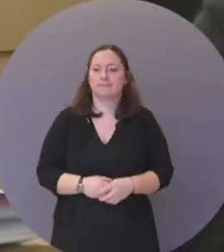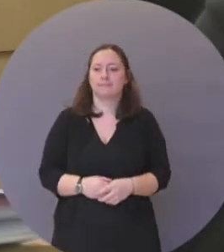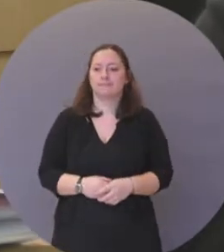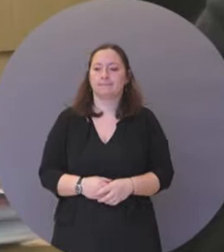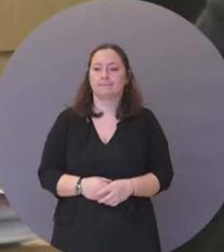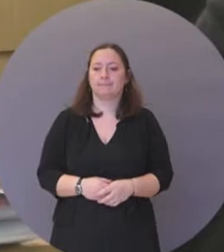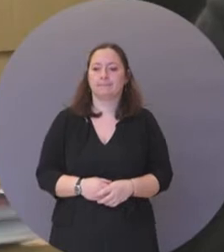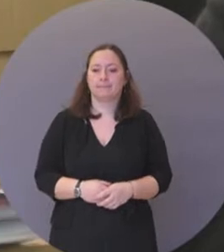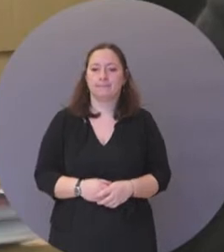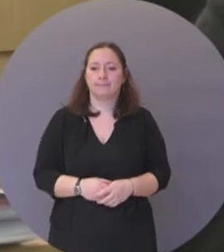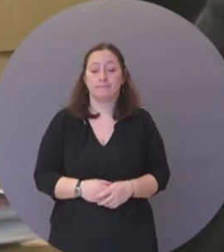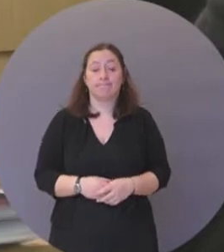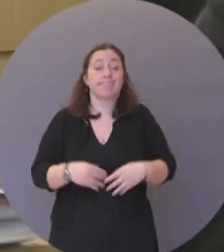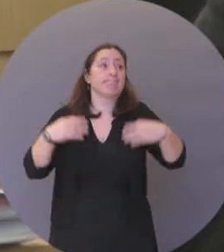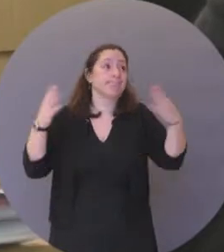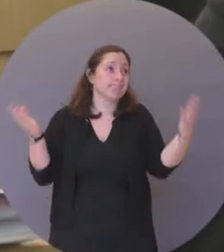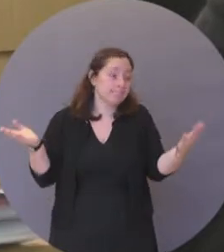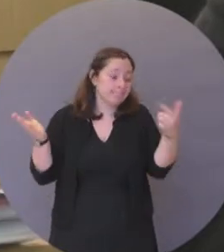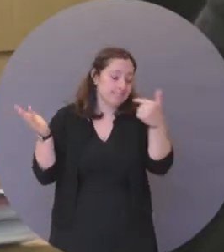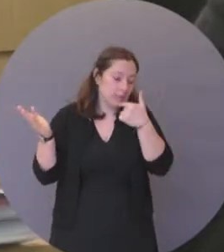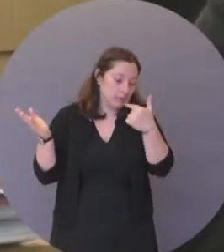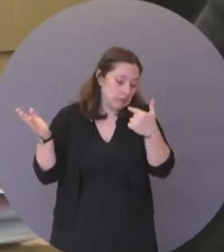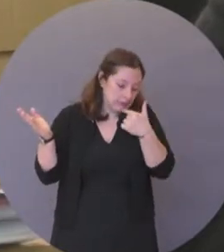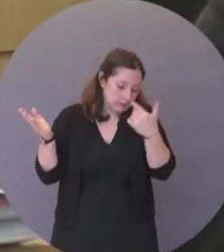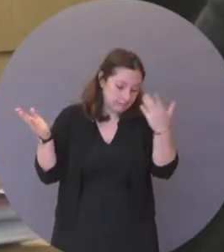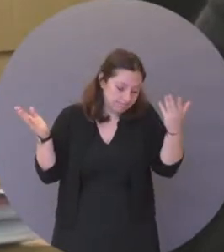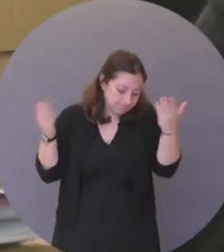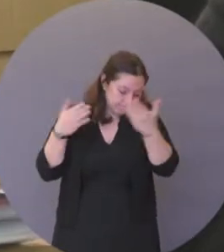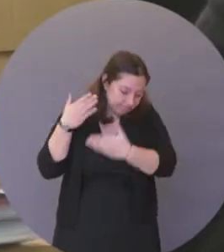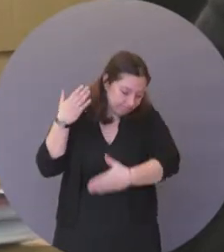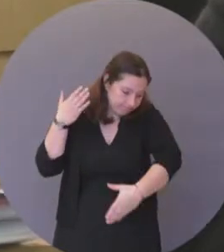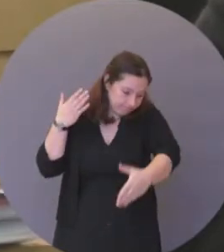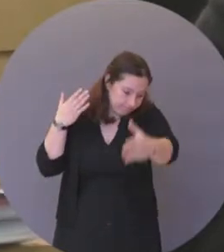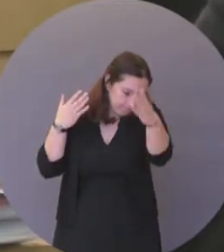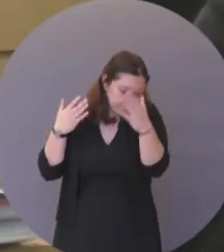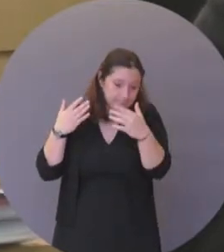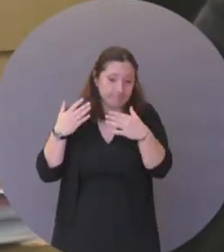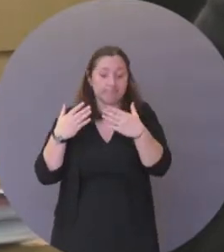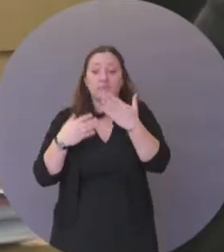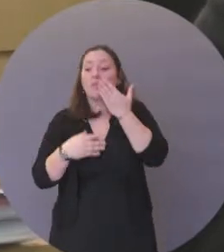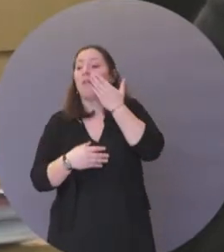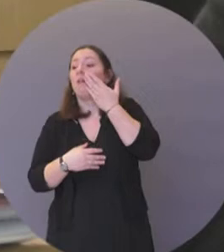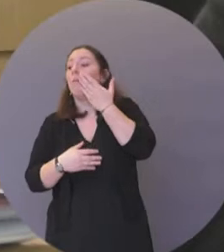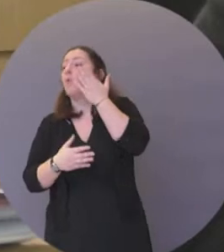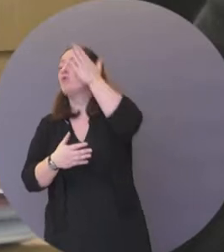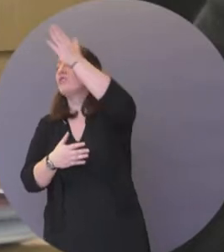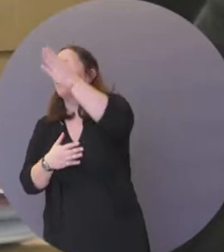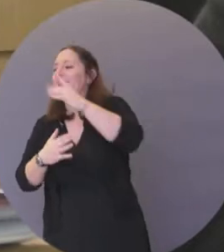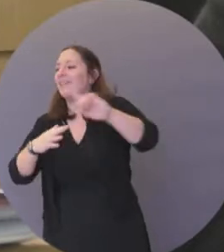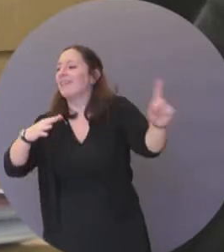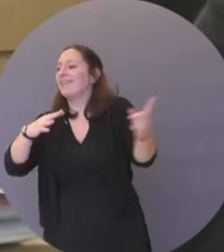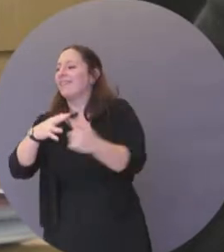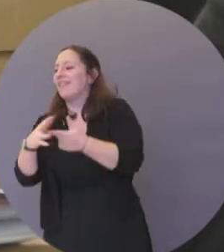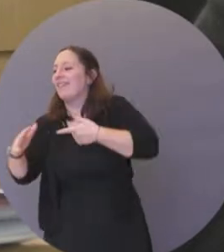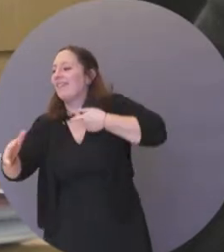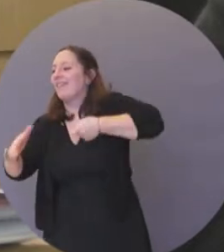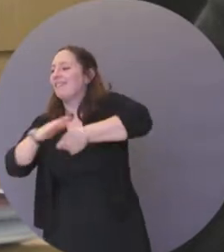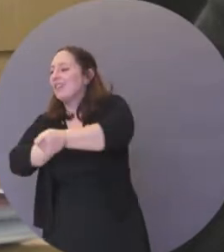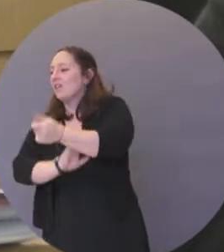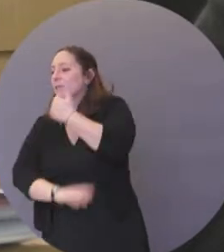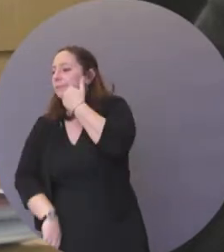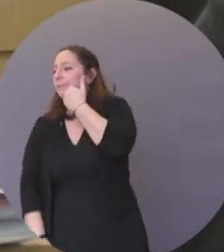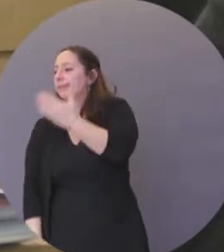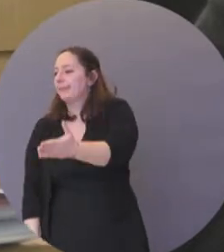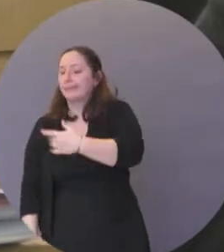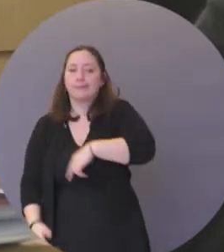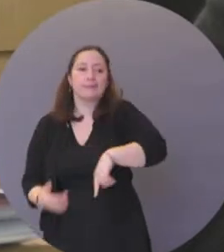et cela ça voudra dire aussi qu'on pourra un peu moins financer d'insertion qu'on pourra moins ouvrir